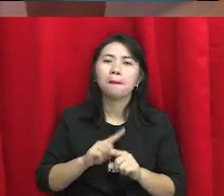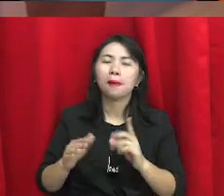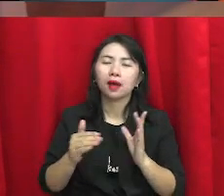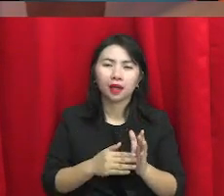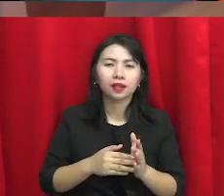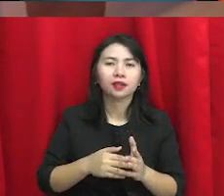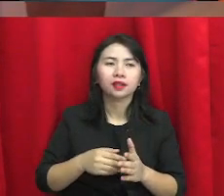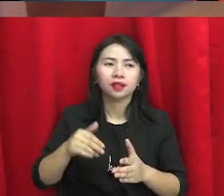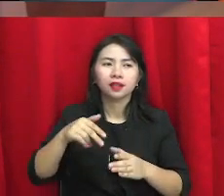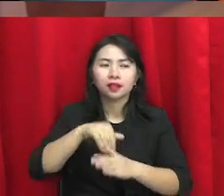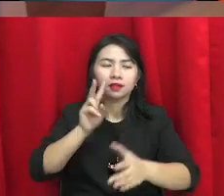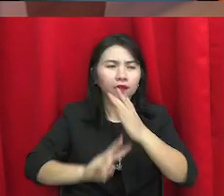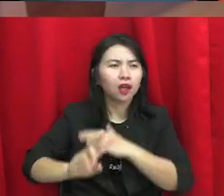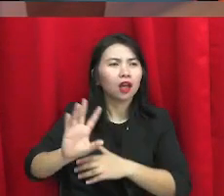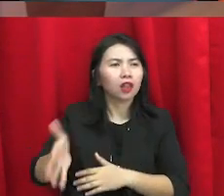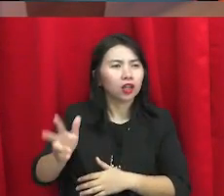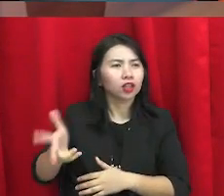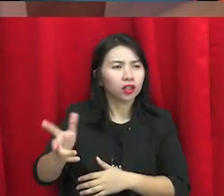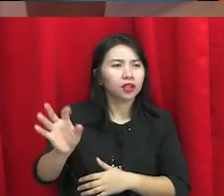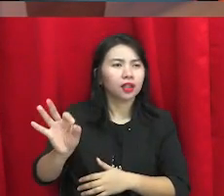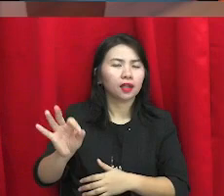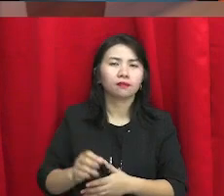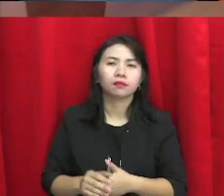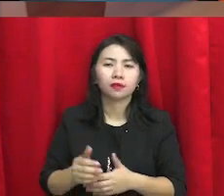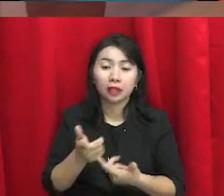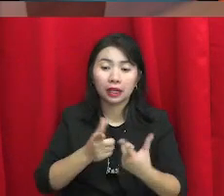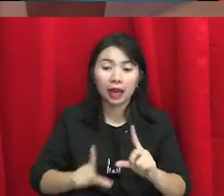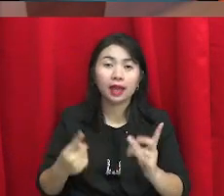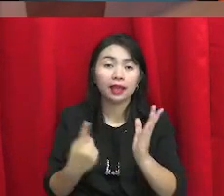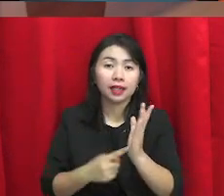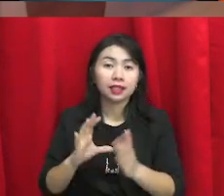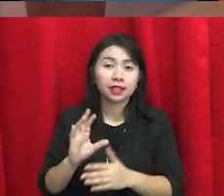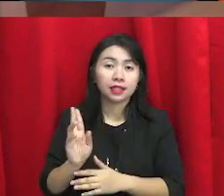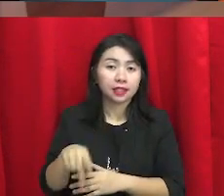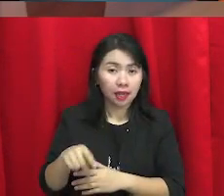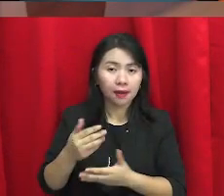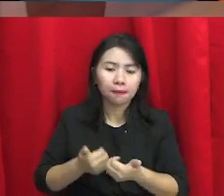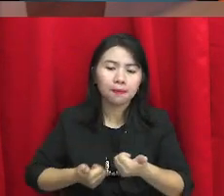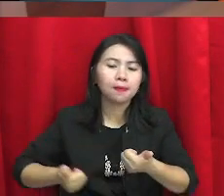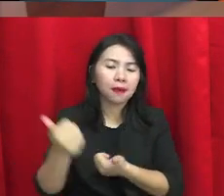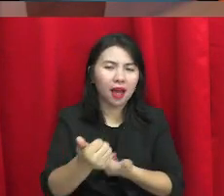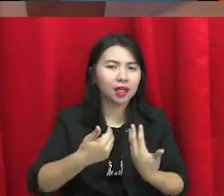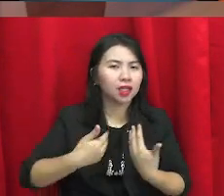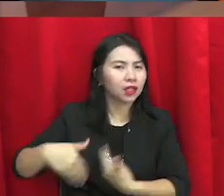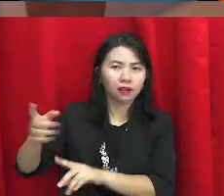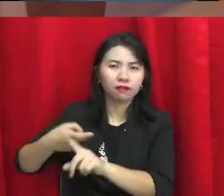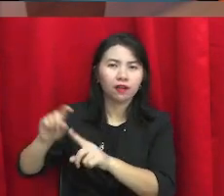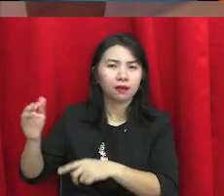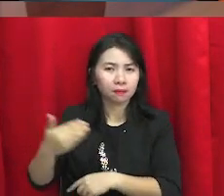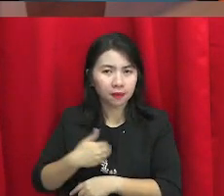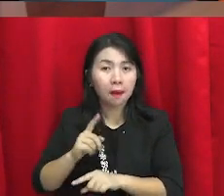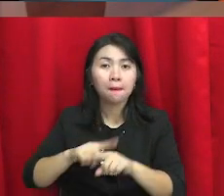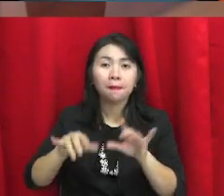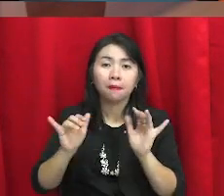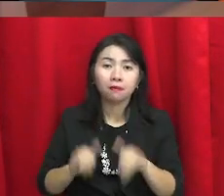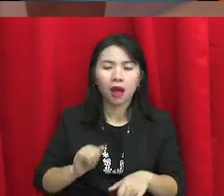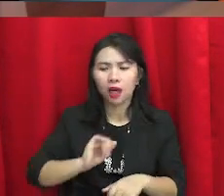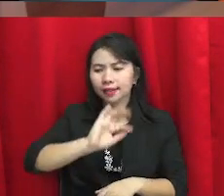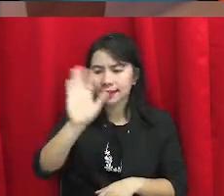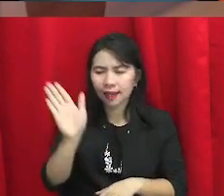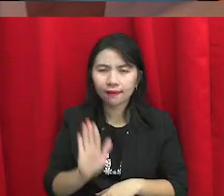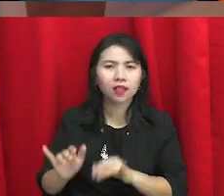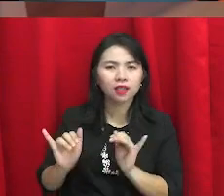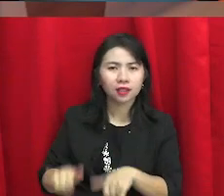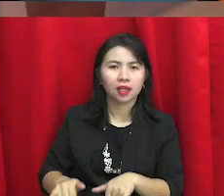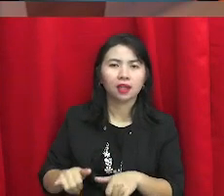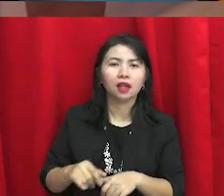cup pass from me. If it be possible, let this cup pass from me. Pero sabi niya, nevertheless,